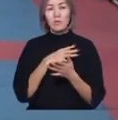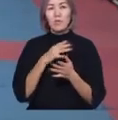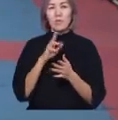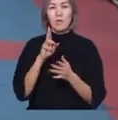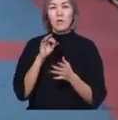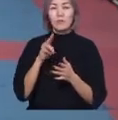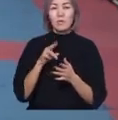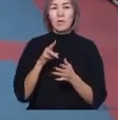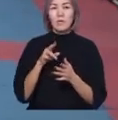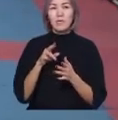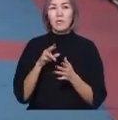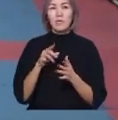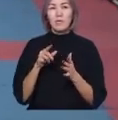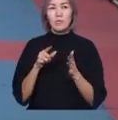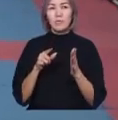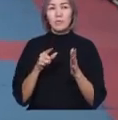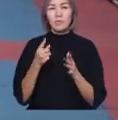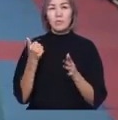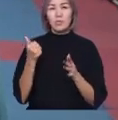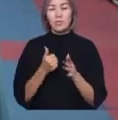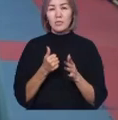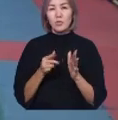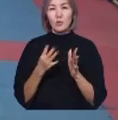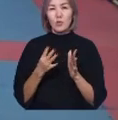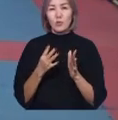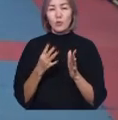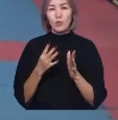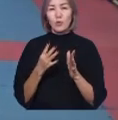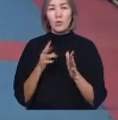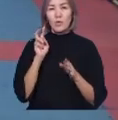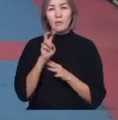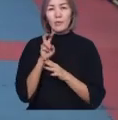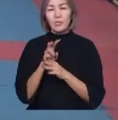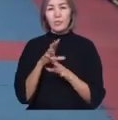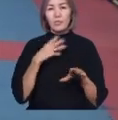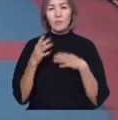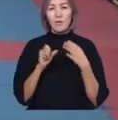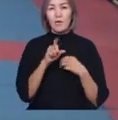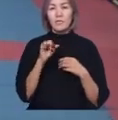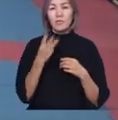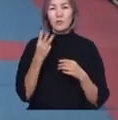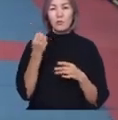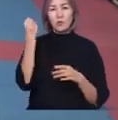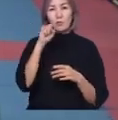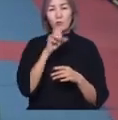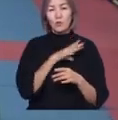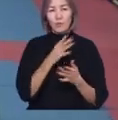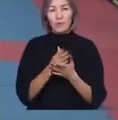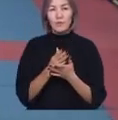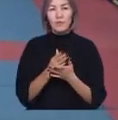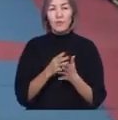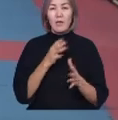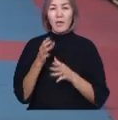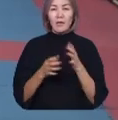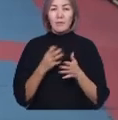Қапшағайдан 7-сіне 4 ретке бос жерде шұғылданады деген жігітіміз. Енді Азиядан 3 чемпионымыз бар, Азиядан